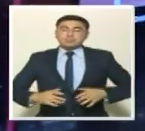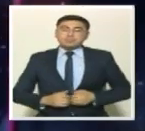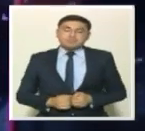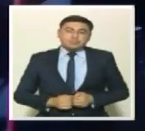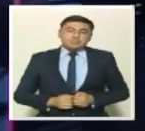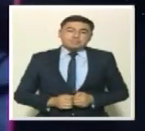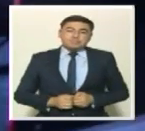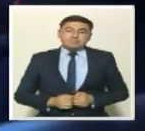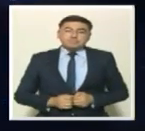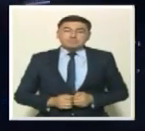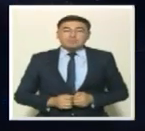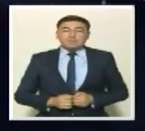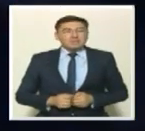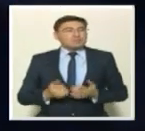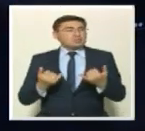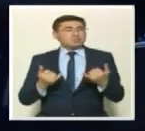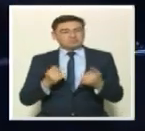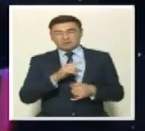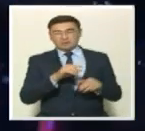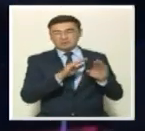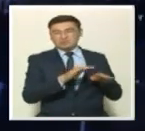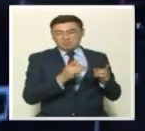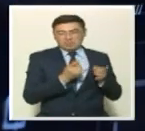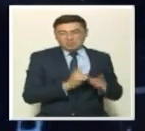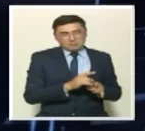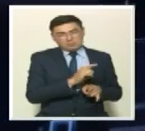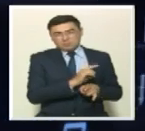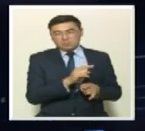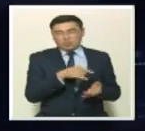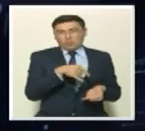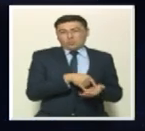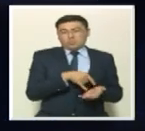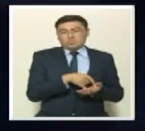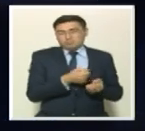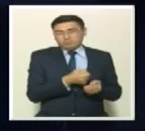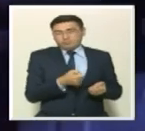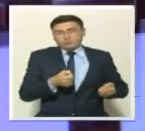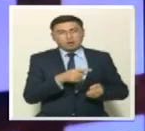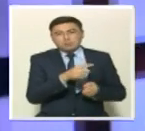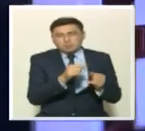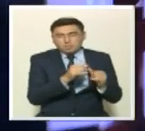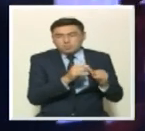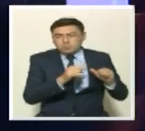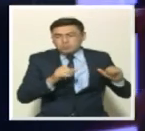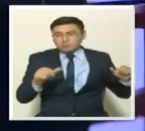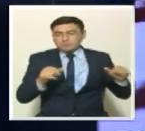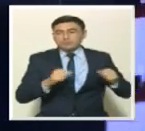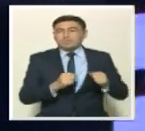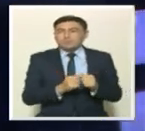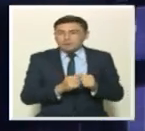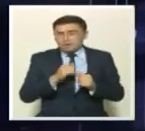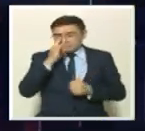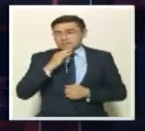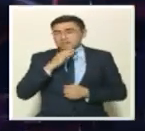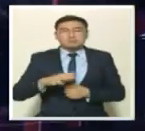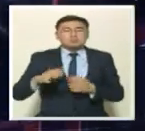Балалар арасында семіздік белең алып барады. Карантин кезінде өңірде балалардың 85% семіздікке шалдыққан. Жалпы еліміз бойынша